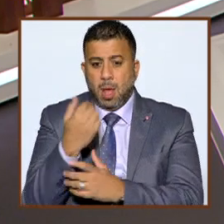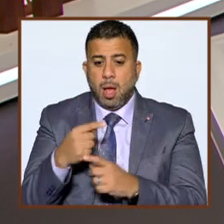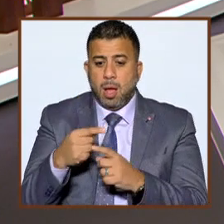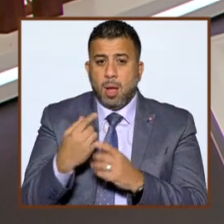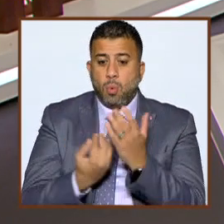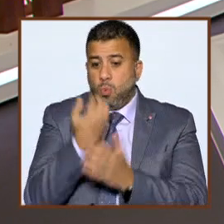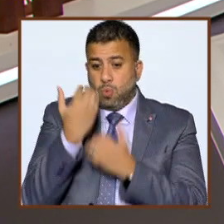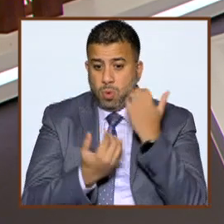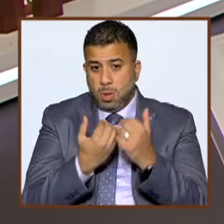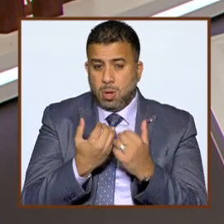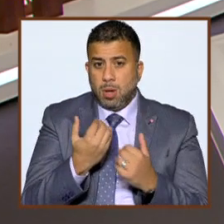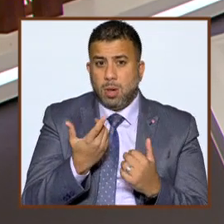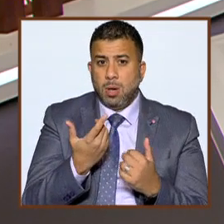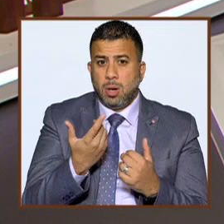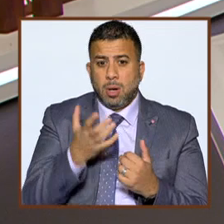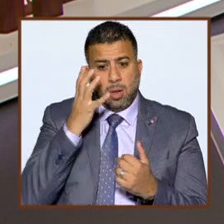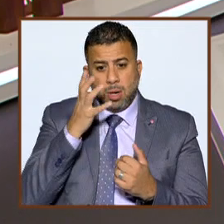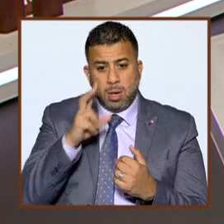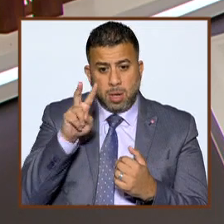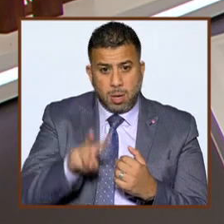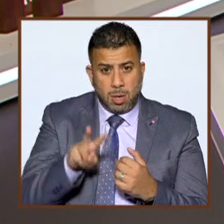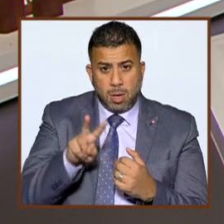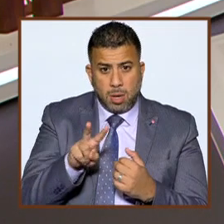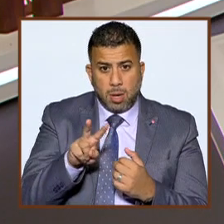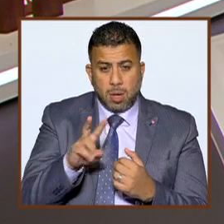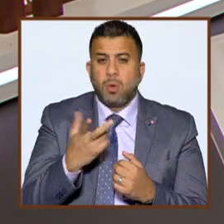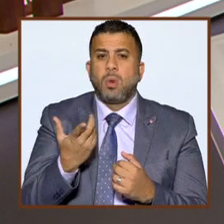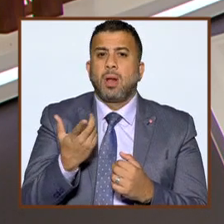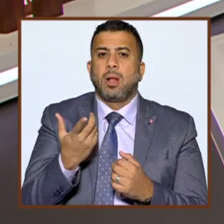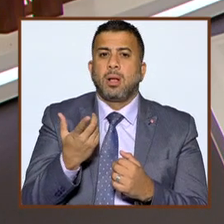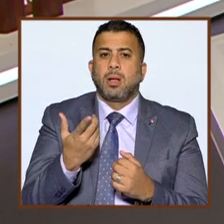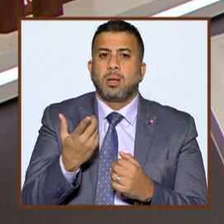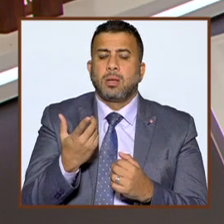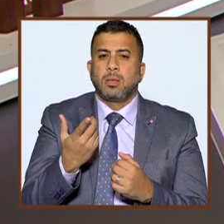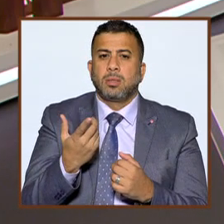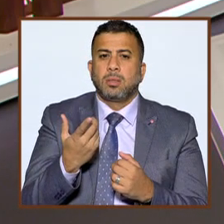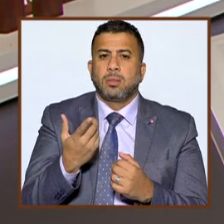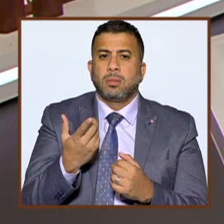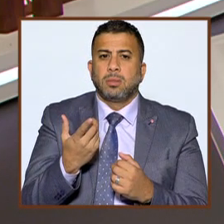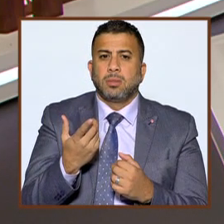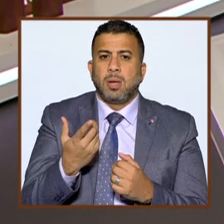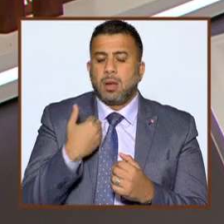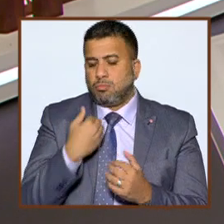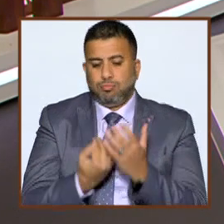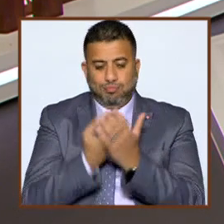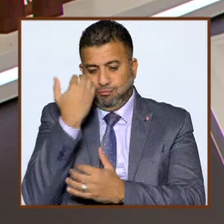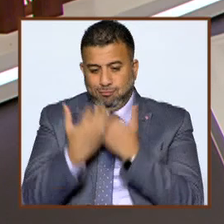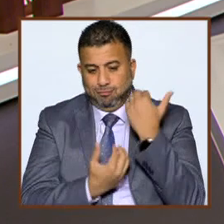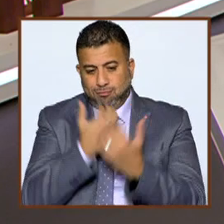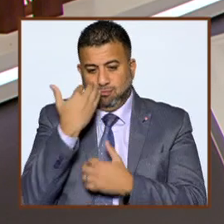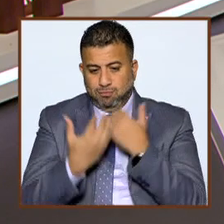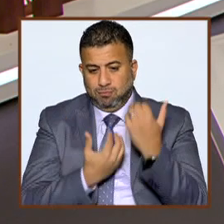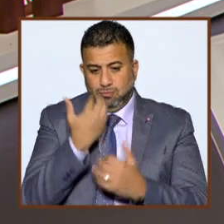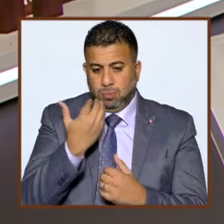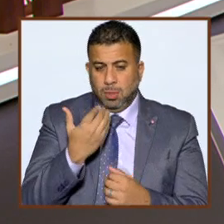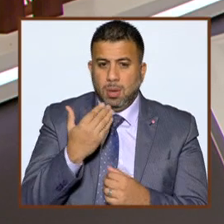مباشرة، ولا دخل المسجد ولقاه يقيم هنيته أنه كان بيدخل المسجد